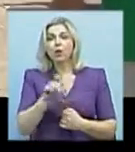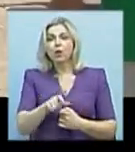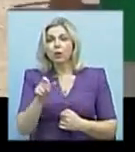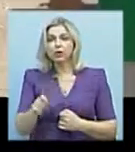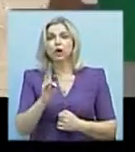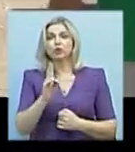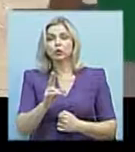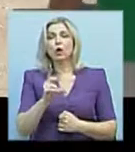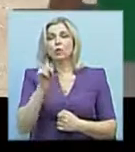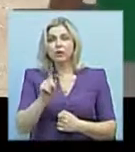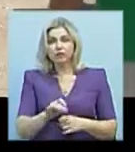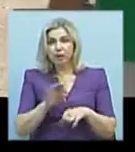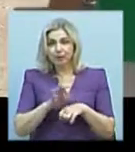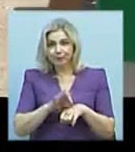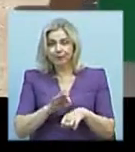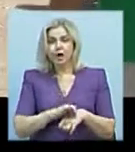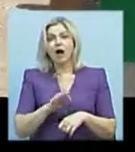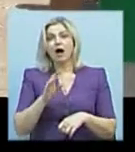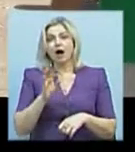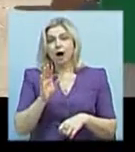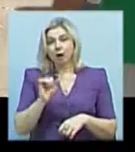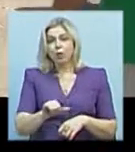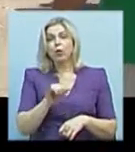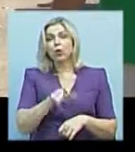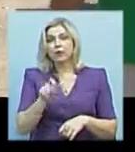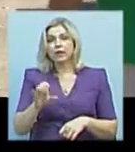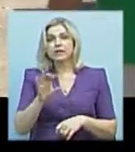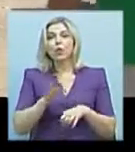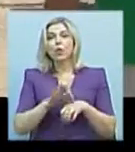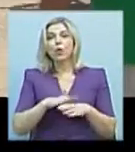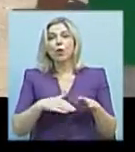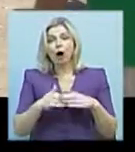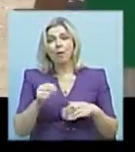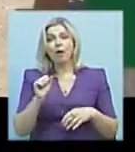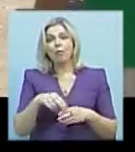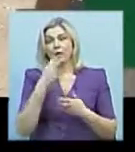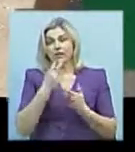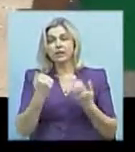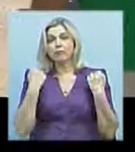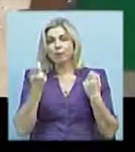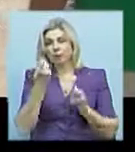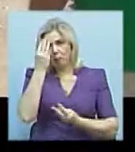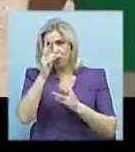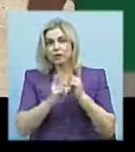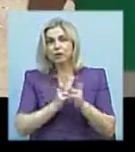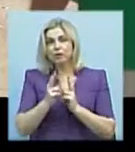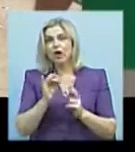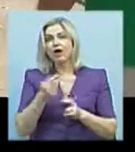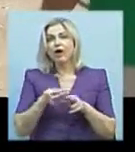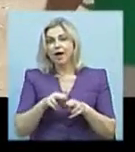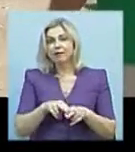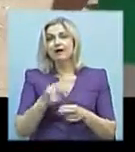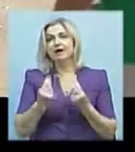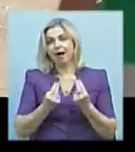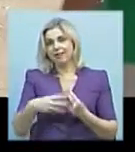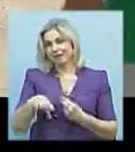церебральний параліч та з ураженням опорно-рухового апарату, у людей з хворими руками. Потім цей вид спорту трошки модернізували, і тепер в цей вид спорту